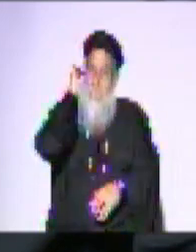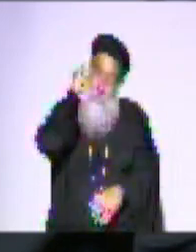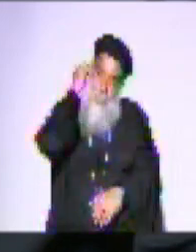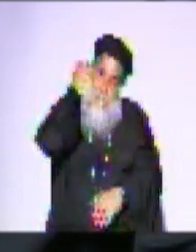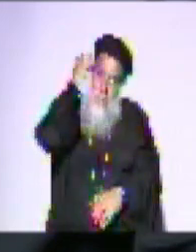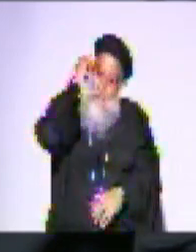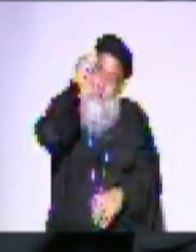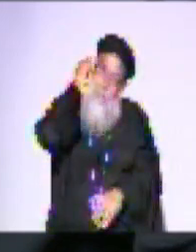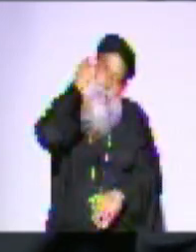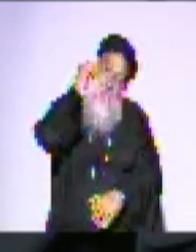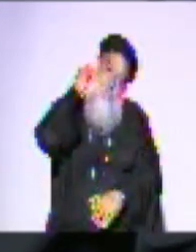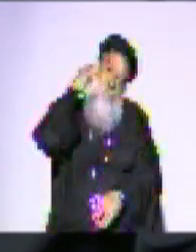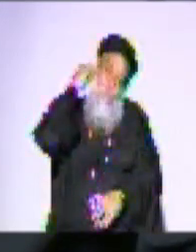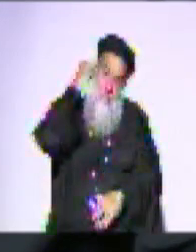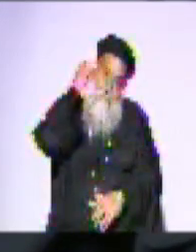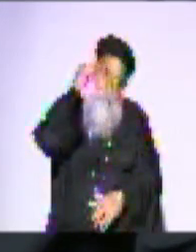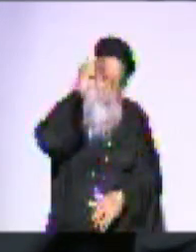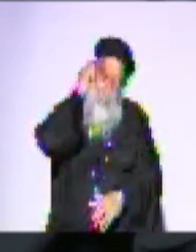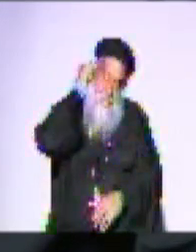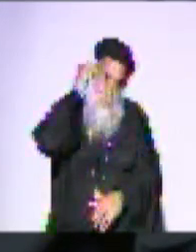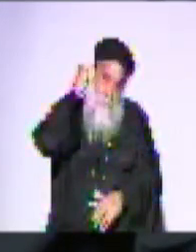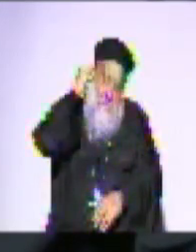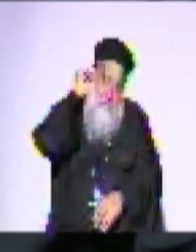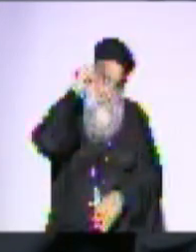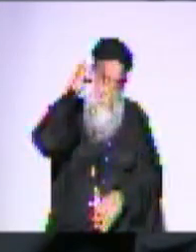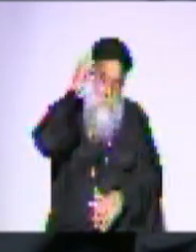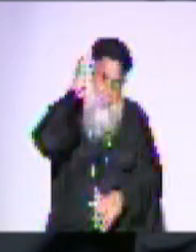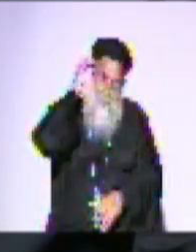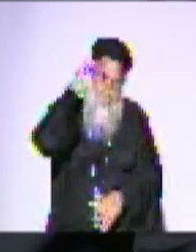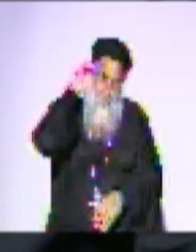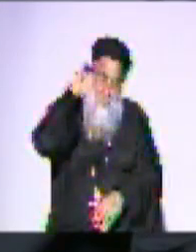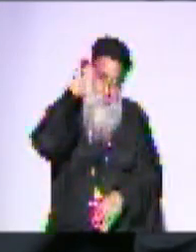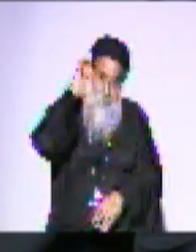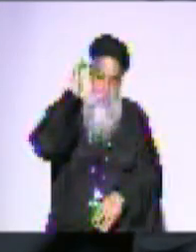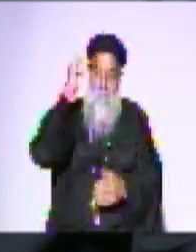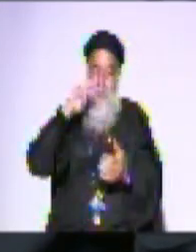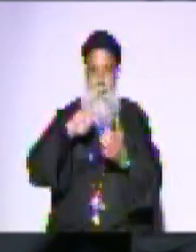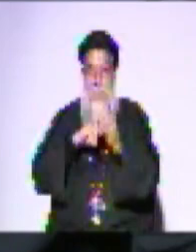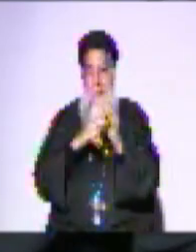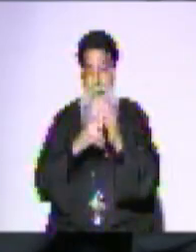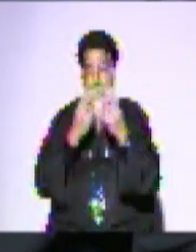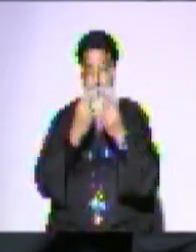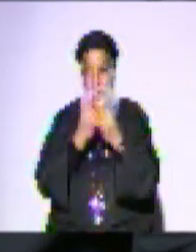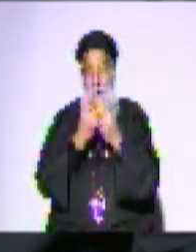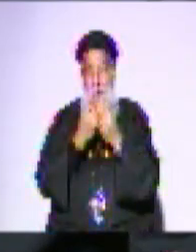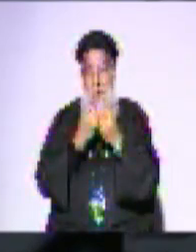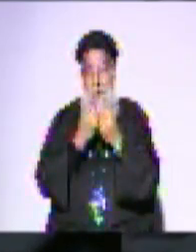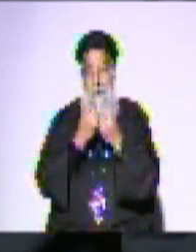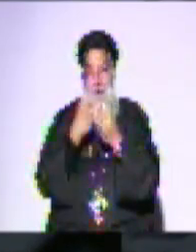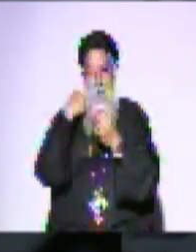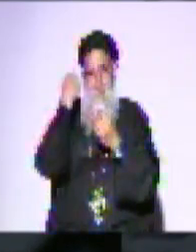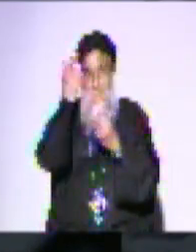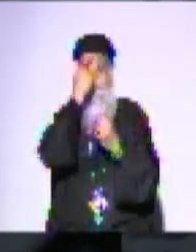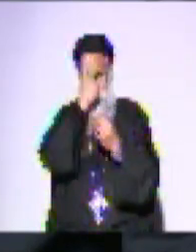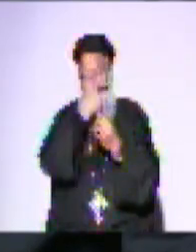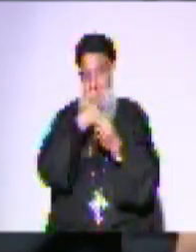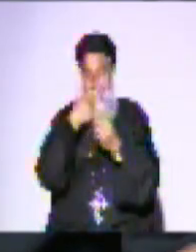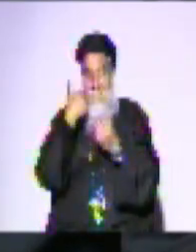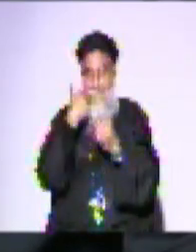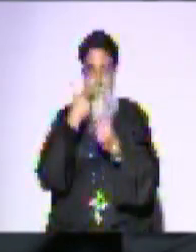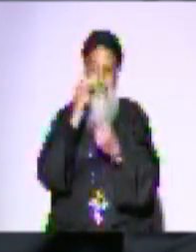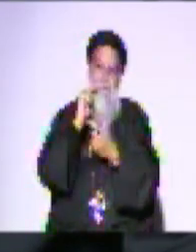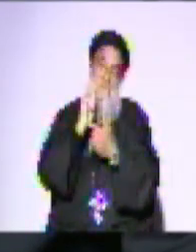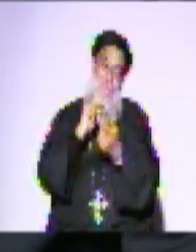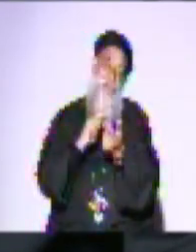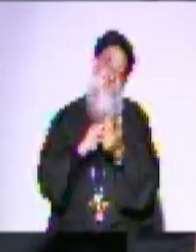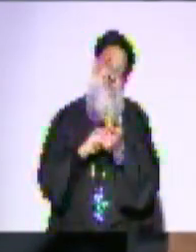خالص الثالوث اشترك في الخلقة. نعمل الإنسان على صورتنا كشبهنا. ففي